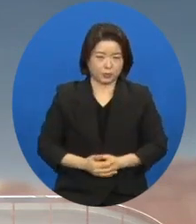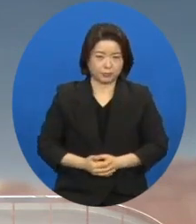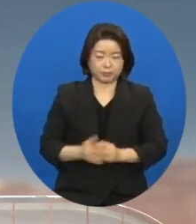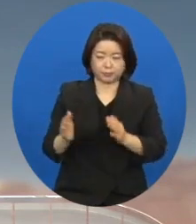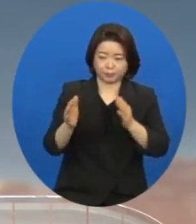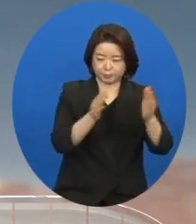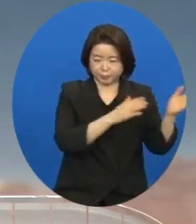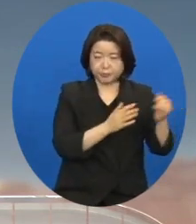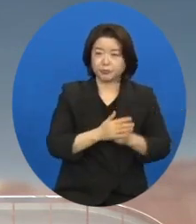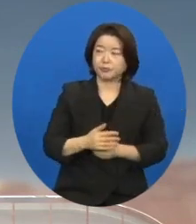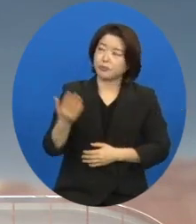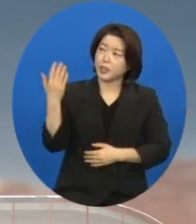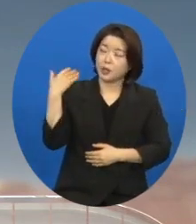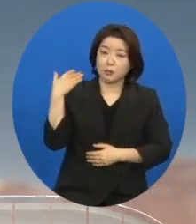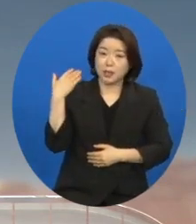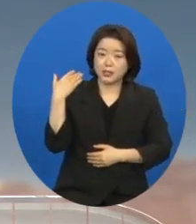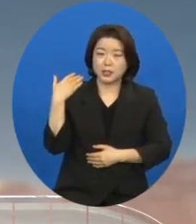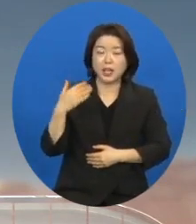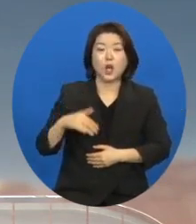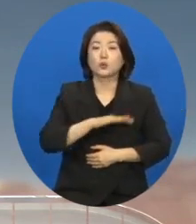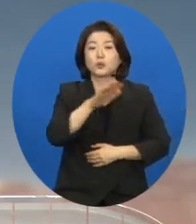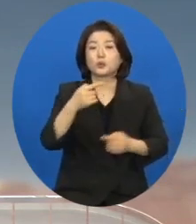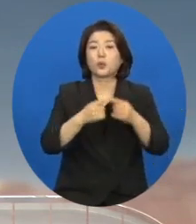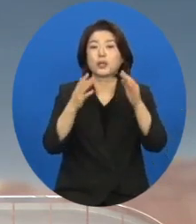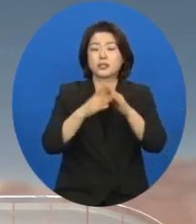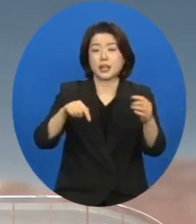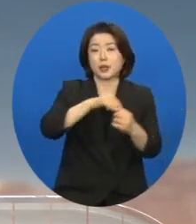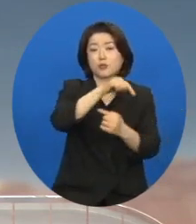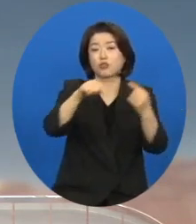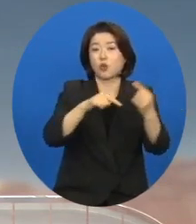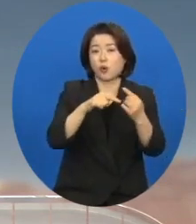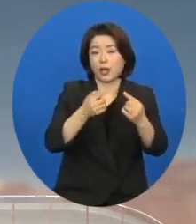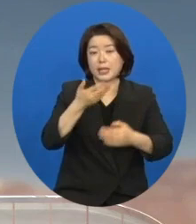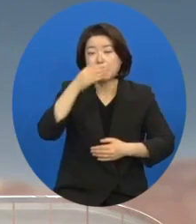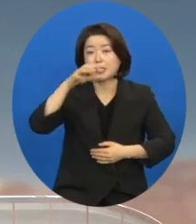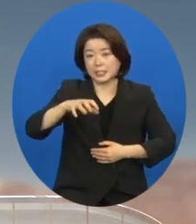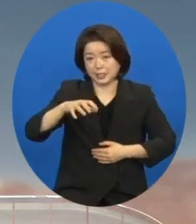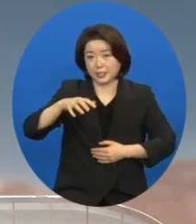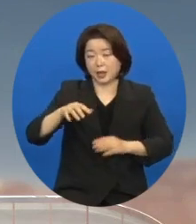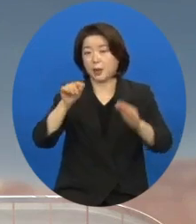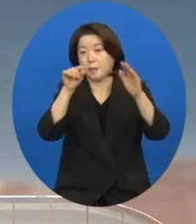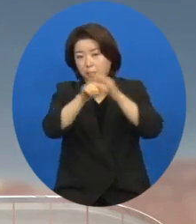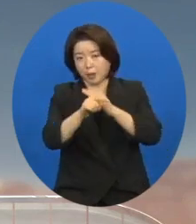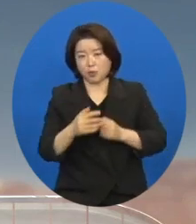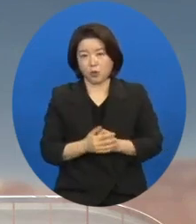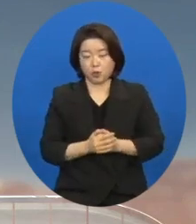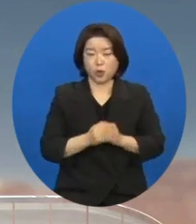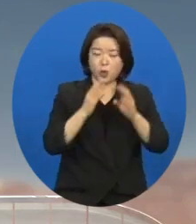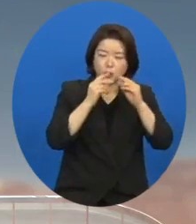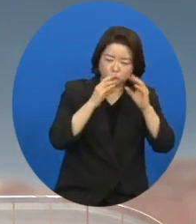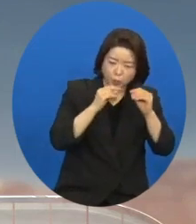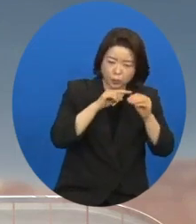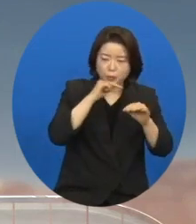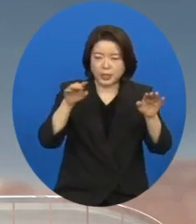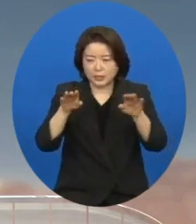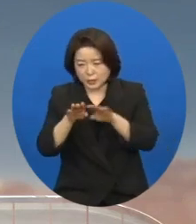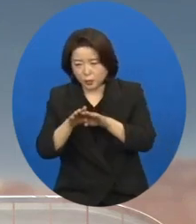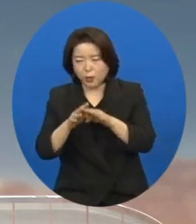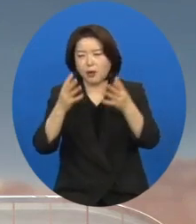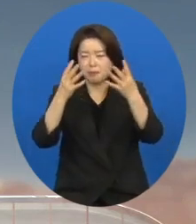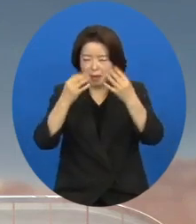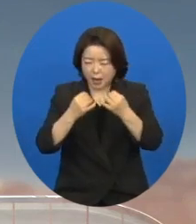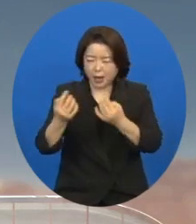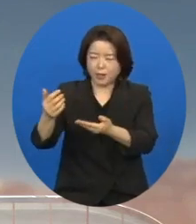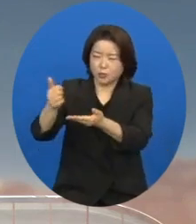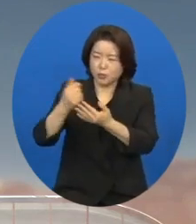교우가 운영하시는 레스토랑이에요. 주중에도 사람들이 많이 오지만 주말에도 많이 오죠. 토요일 날도 많이 오시고 주일에도 많이